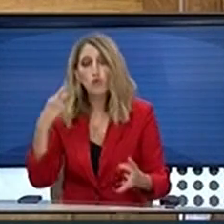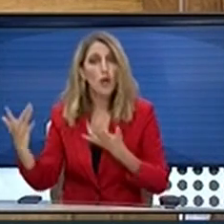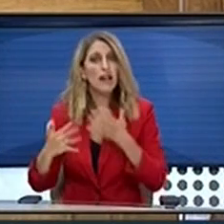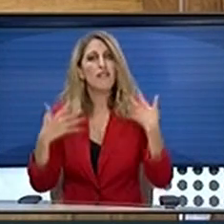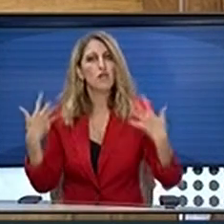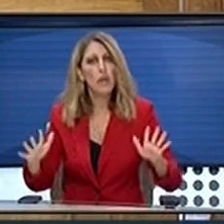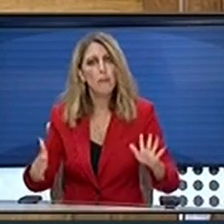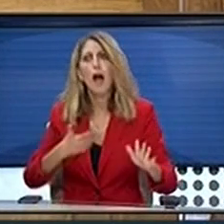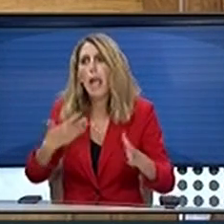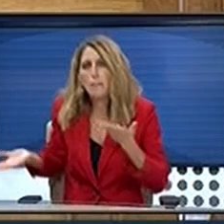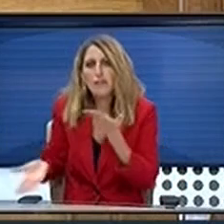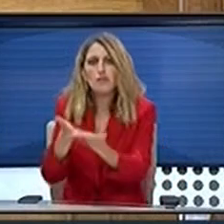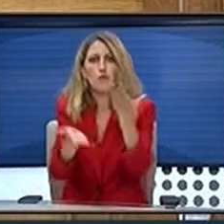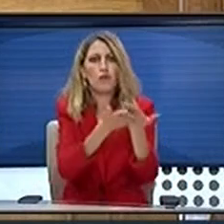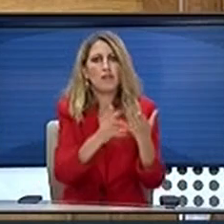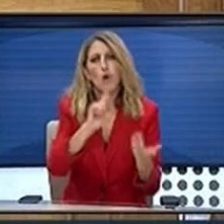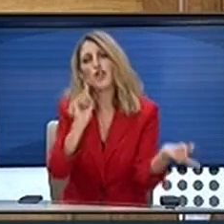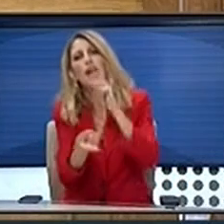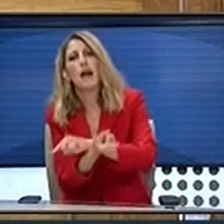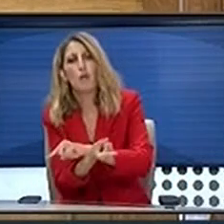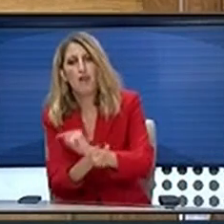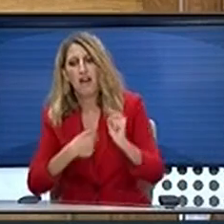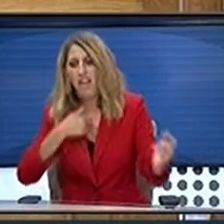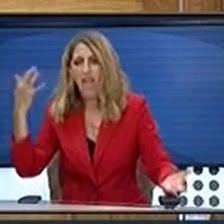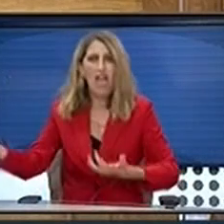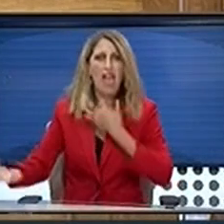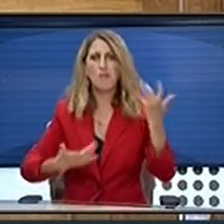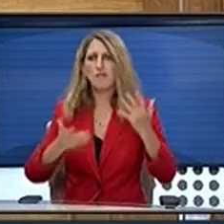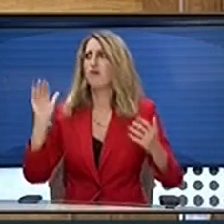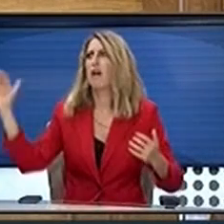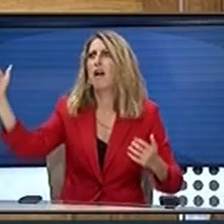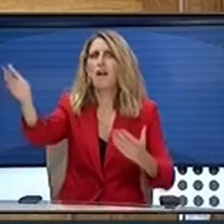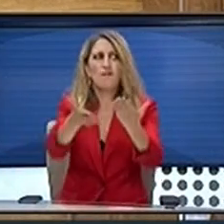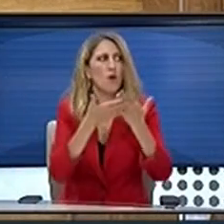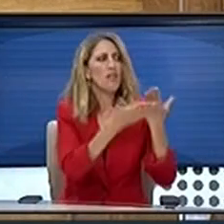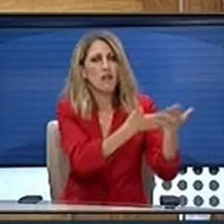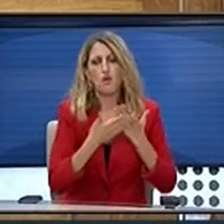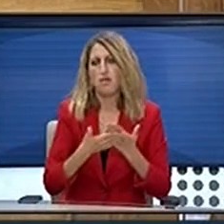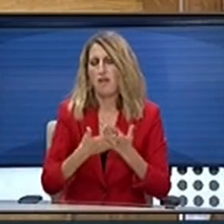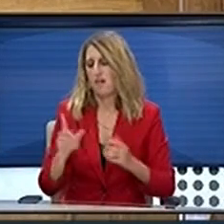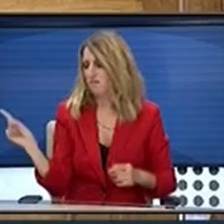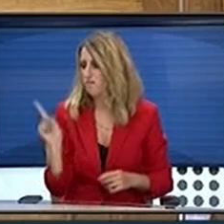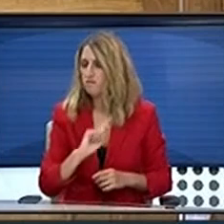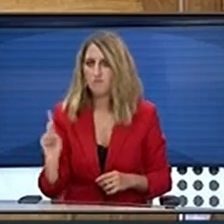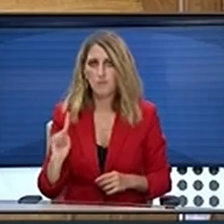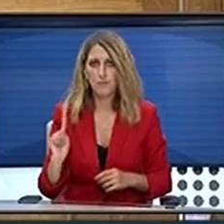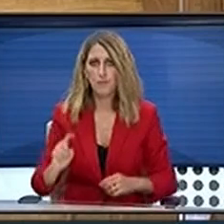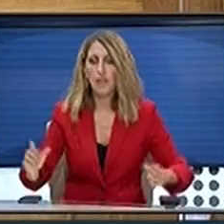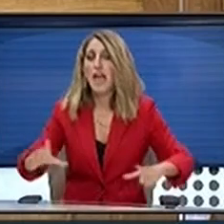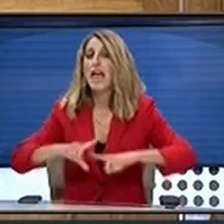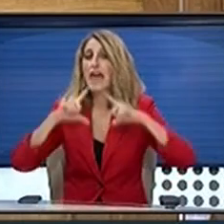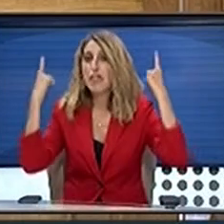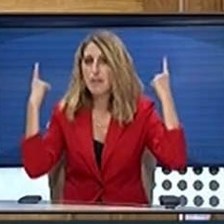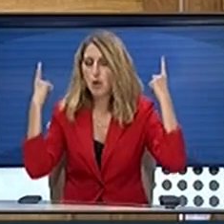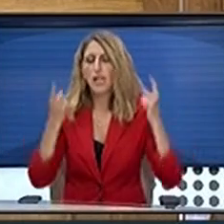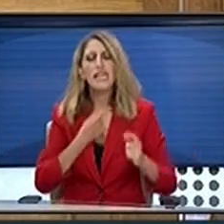μας και όπως είπα, η δημοκρατία δεν ανέχεται τις σκιές, θα τις διαλύσουμε.